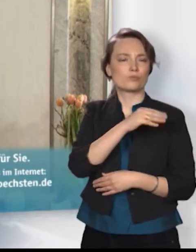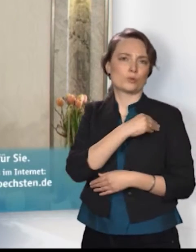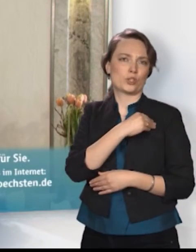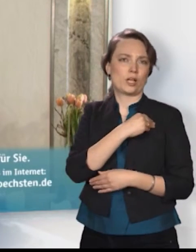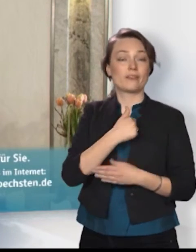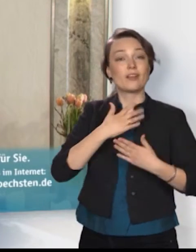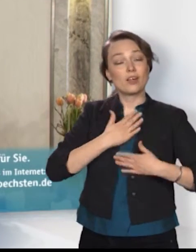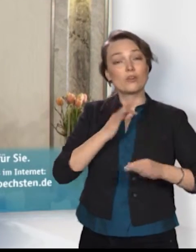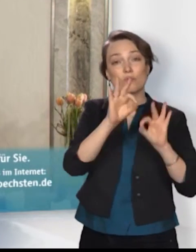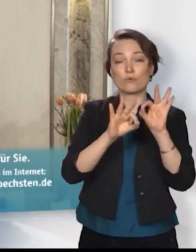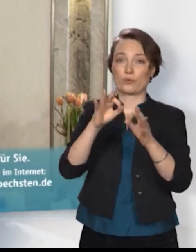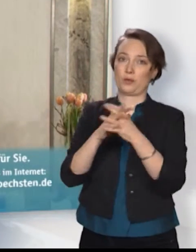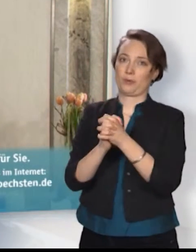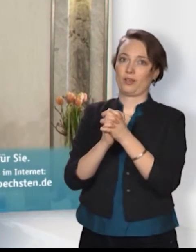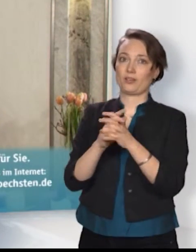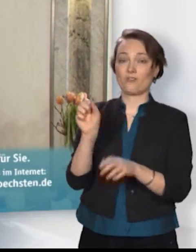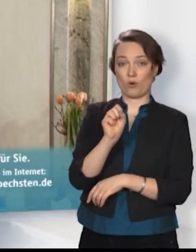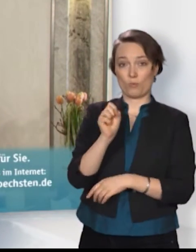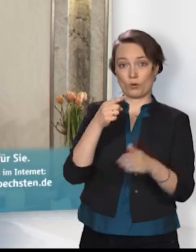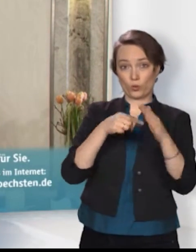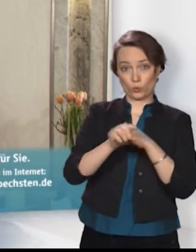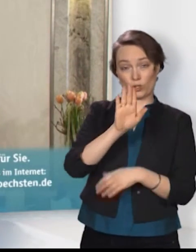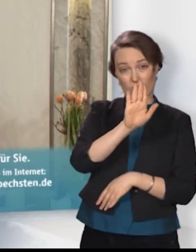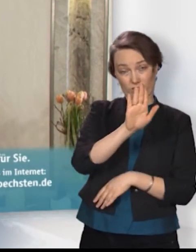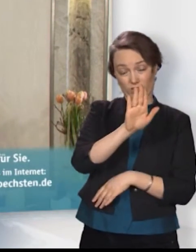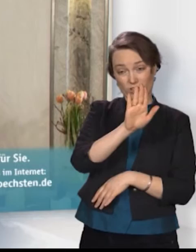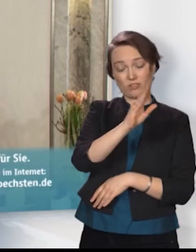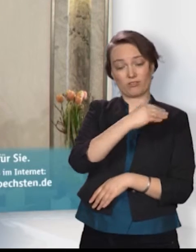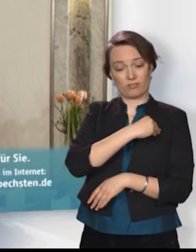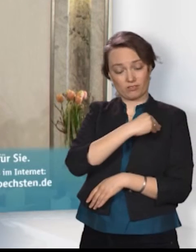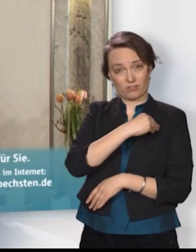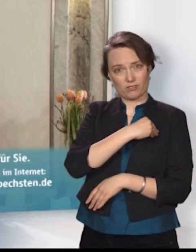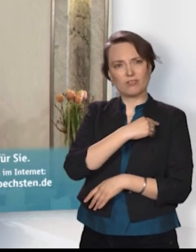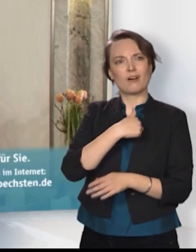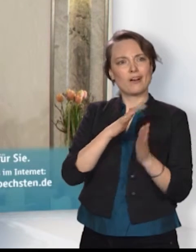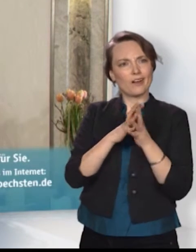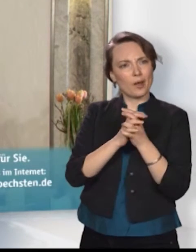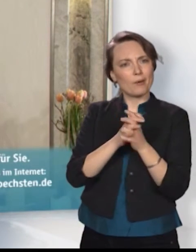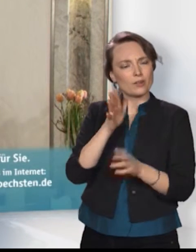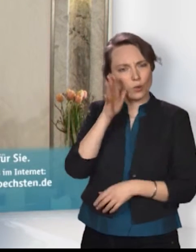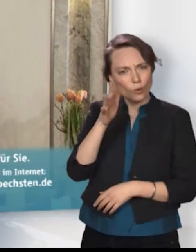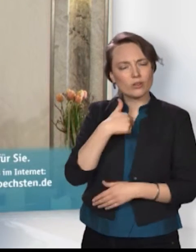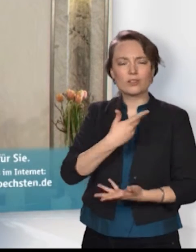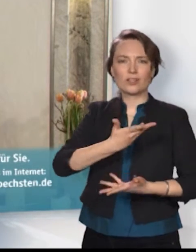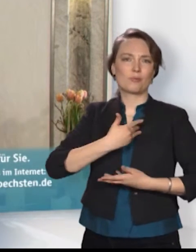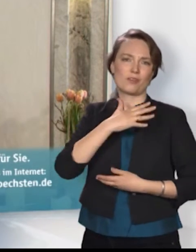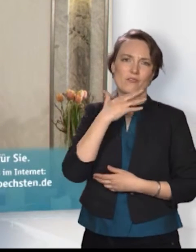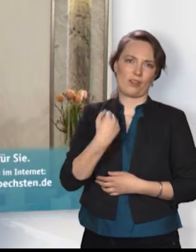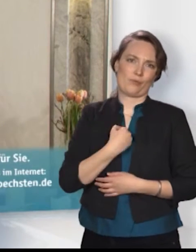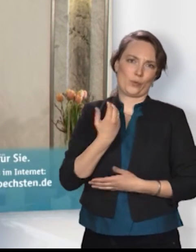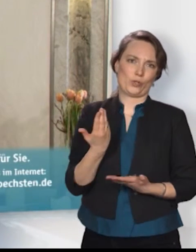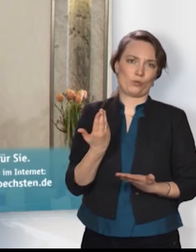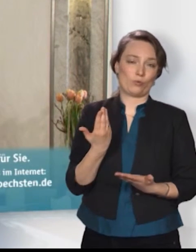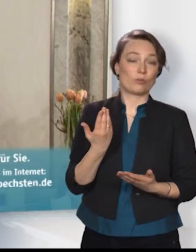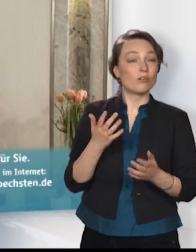werden immer wieder ermutigt durch Sie, wenn Sie uns sagen, ich habe eine Gebetserhörung erlebt. Also, beten lohnt sich. Tragen Sie